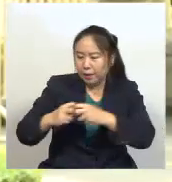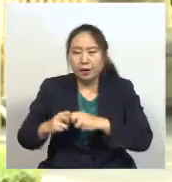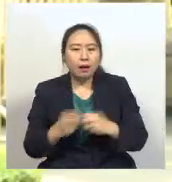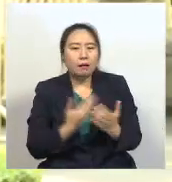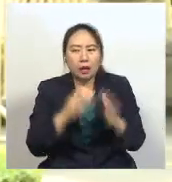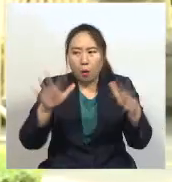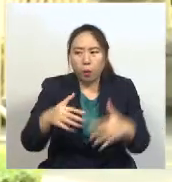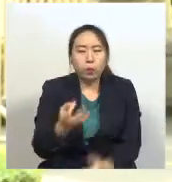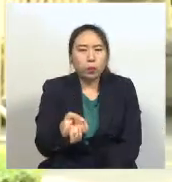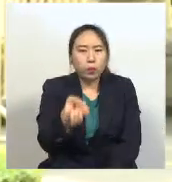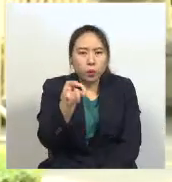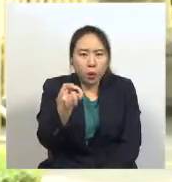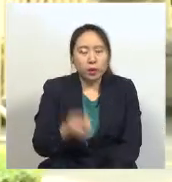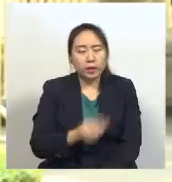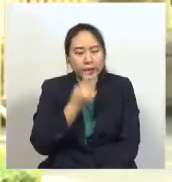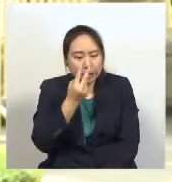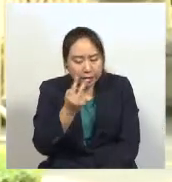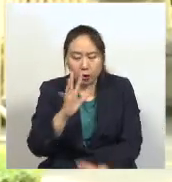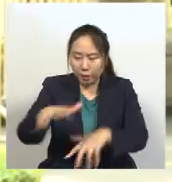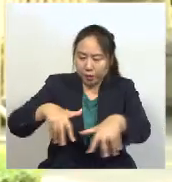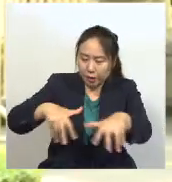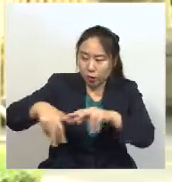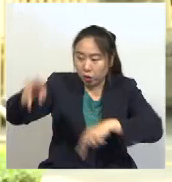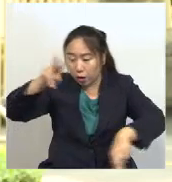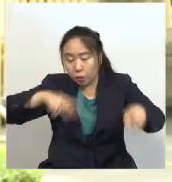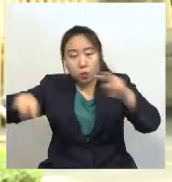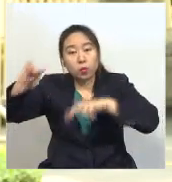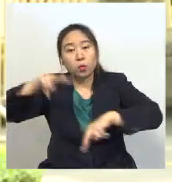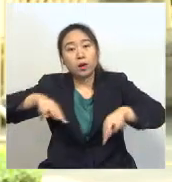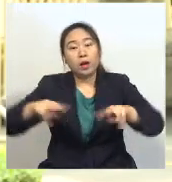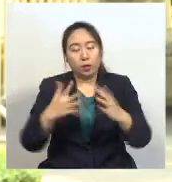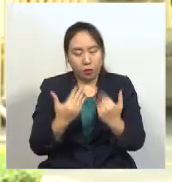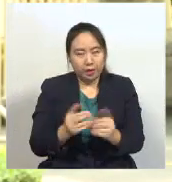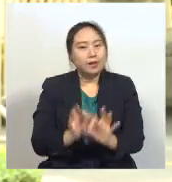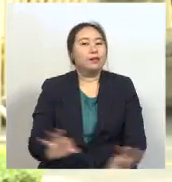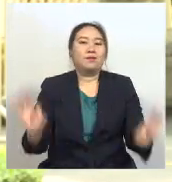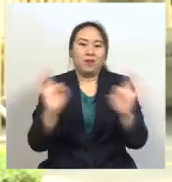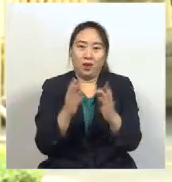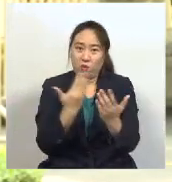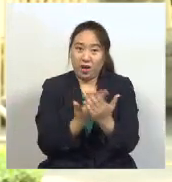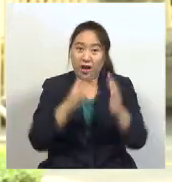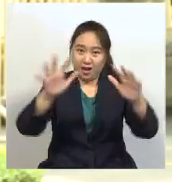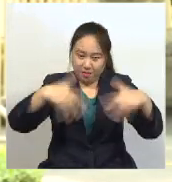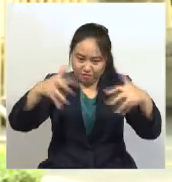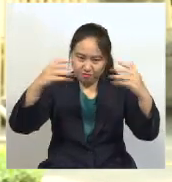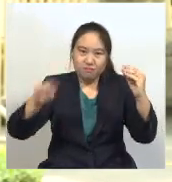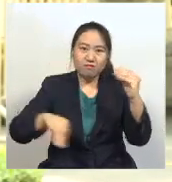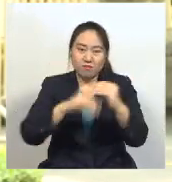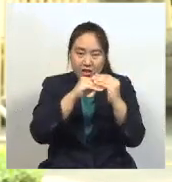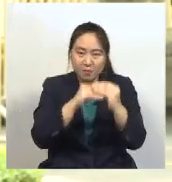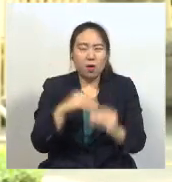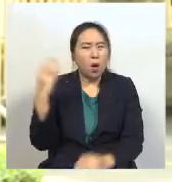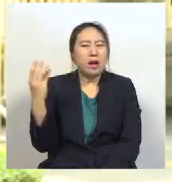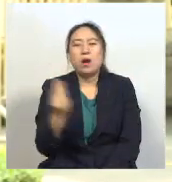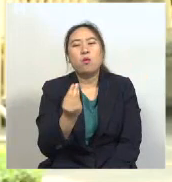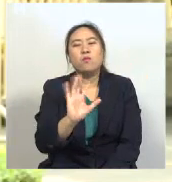ายได้น้อยของเราเราก็เห็นถึงการต้องดูแลประชาชนของเราใช่ไหมเราก็จะเป็นต้องมีรายได้เพิ่มนะอาจจะไม่เร็วนักมันต้องใช้เวลาการก่